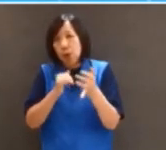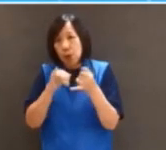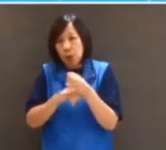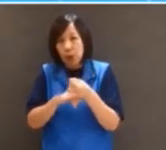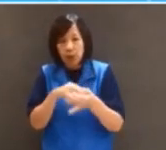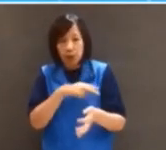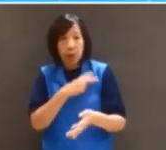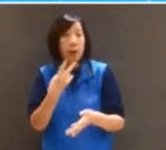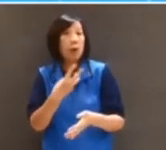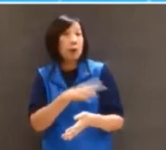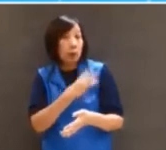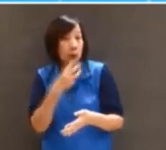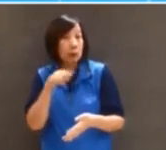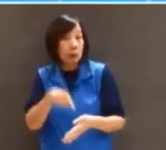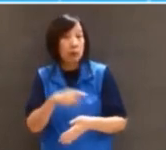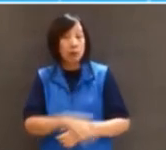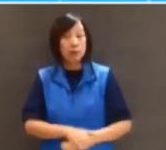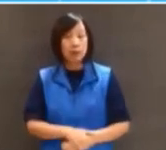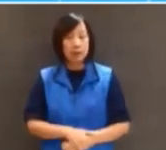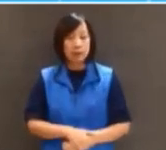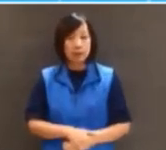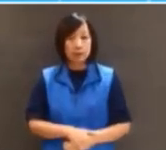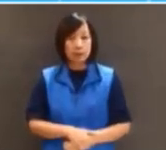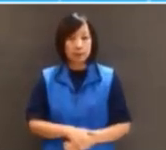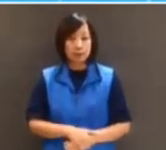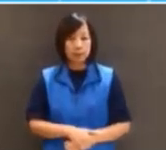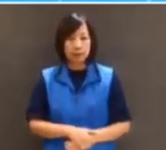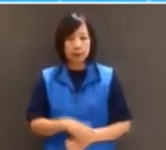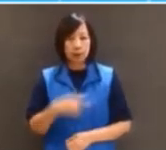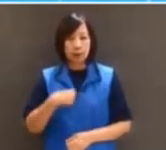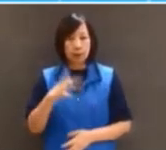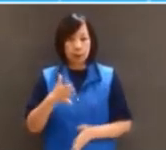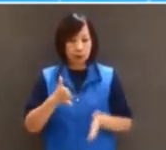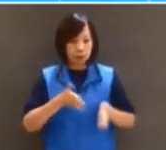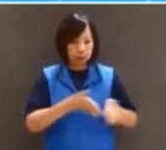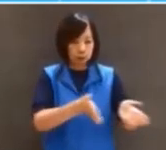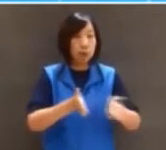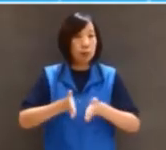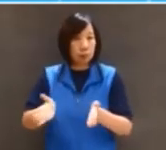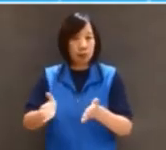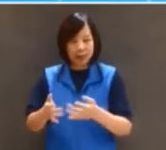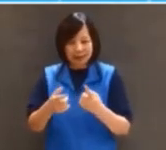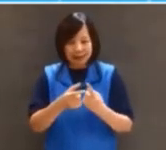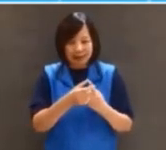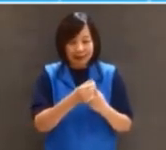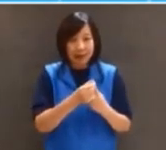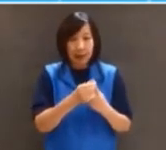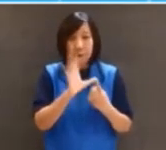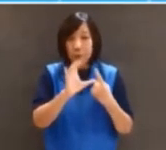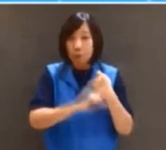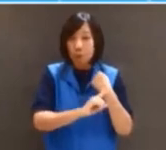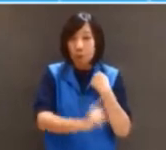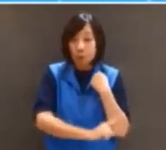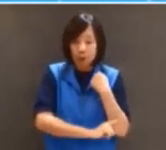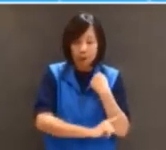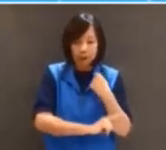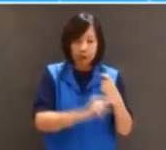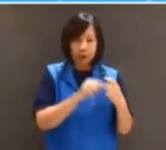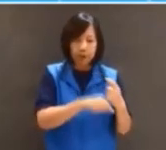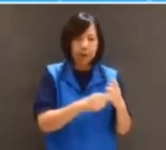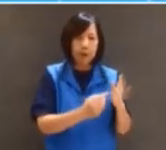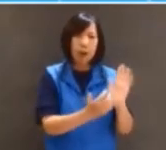礼拜2、礼拜3。那这里面我们有2个轨道，一个就是希望用 QR